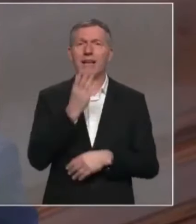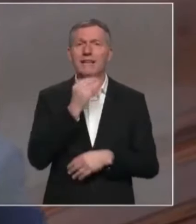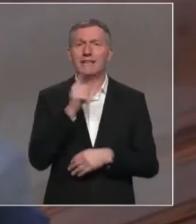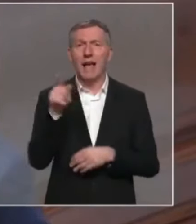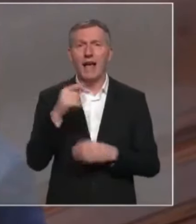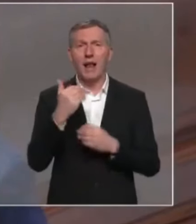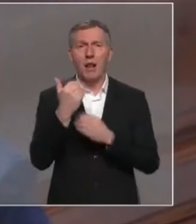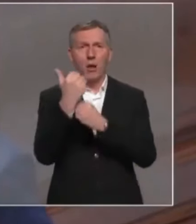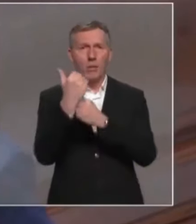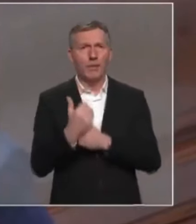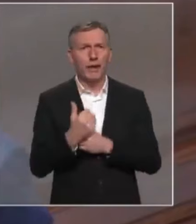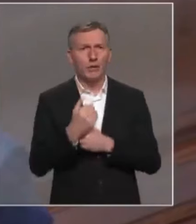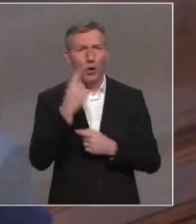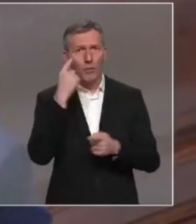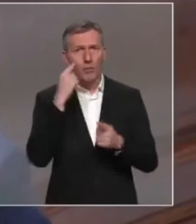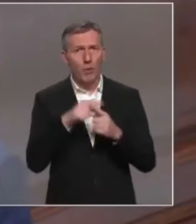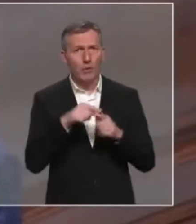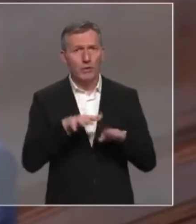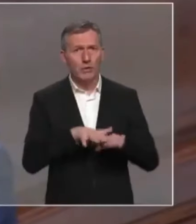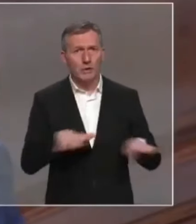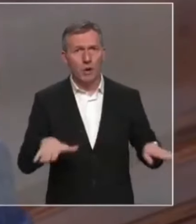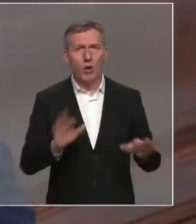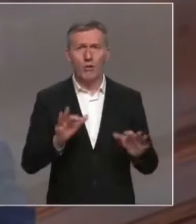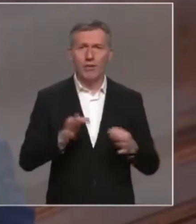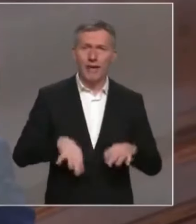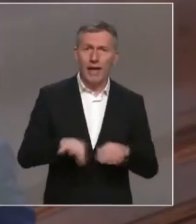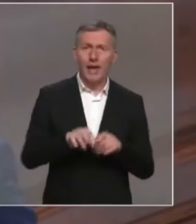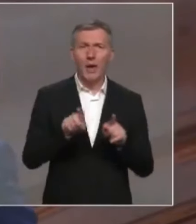de fer pour protéger son sol ou à des